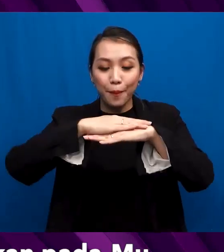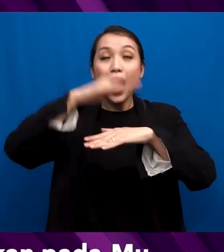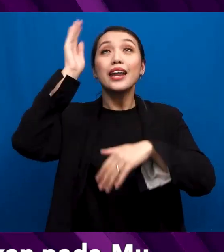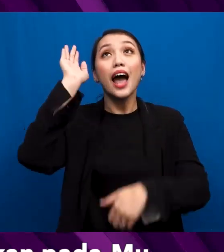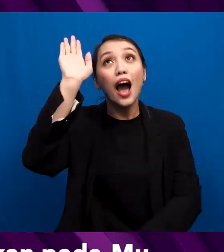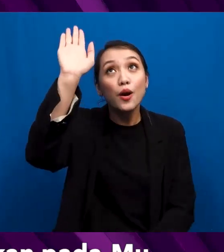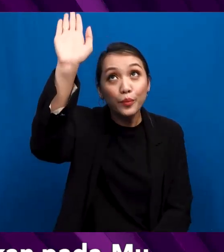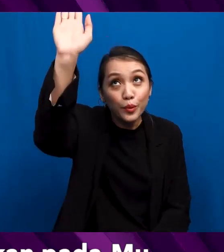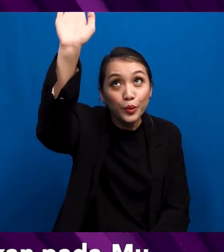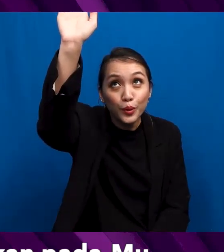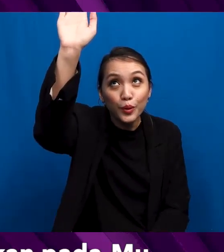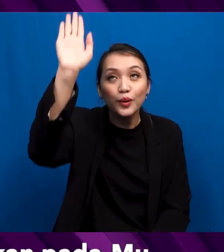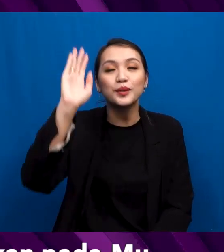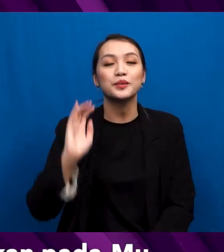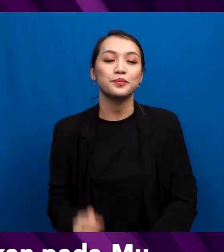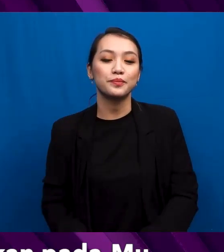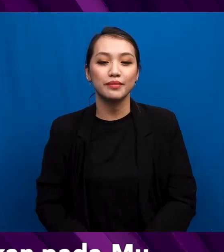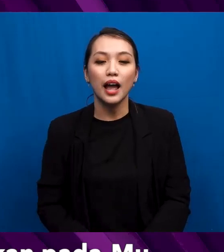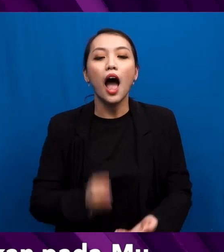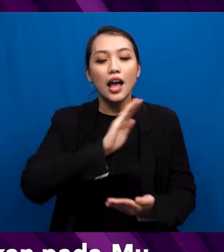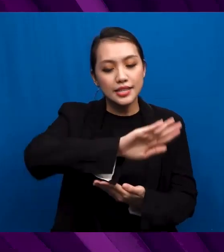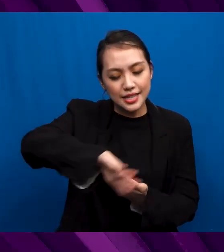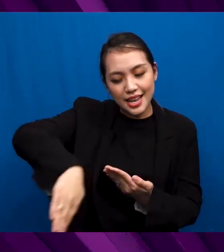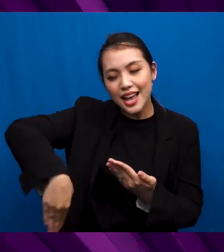serahkan padamu